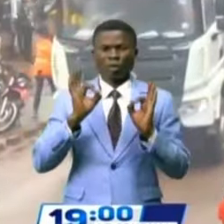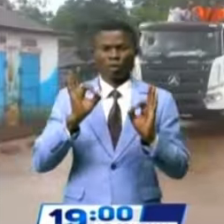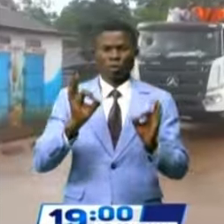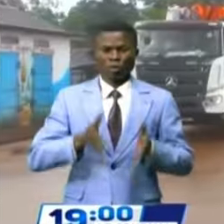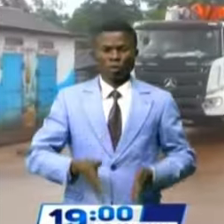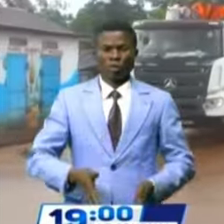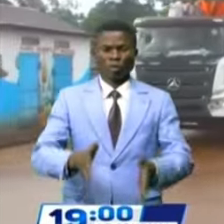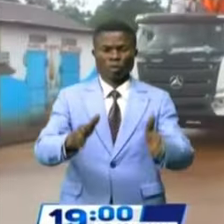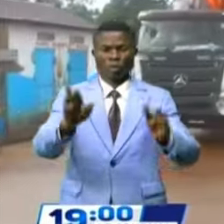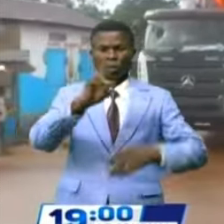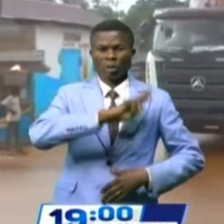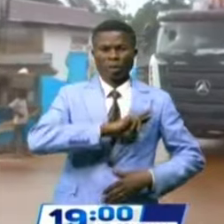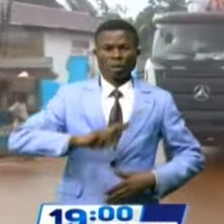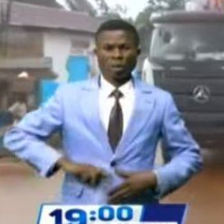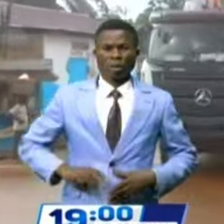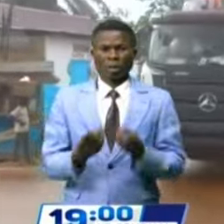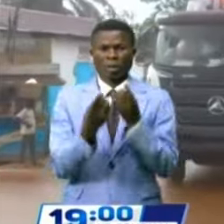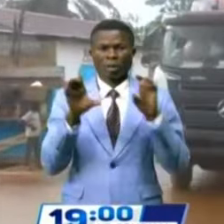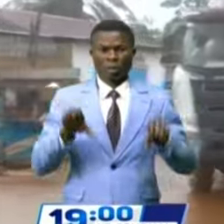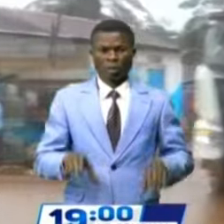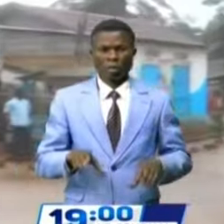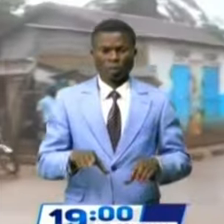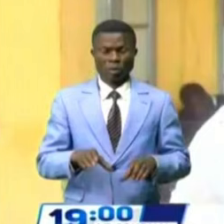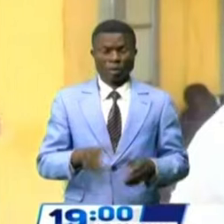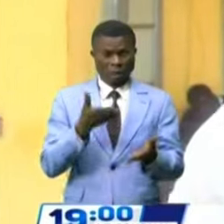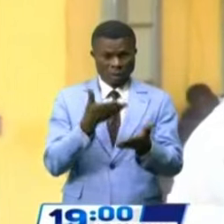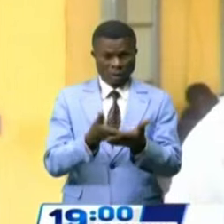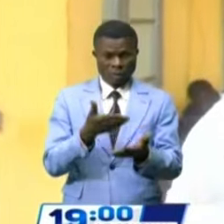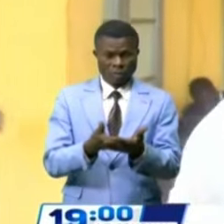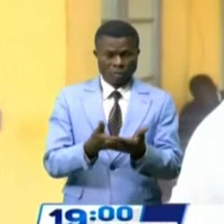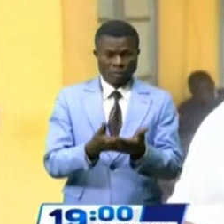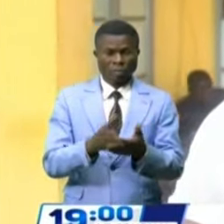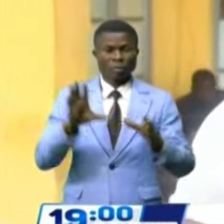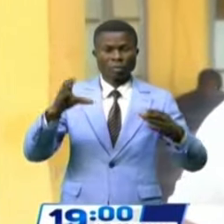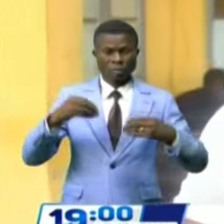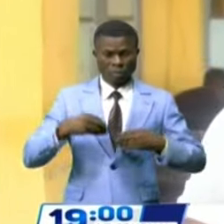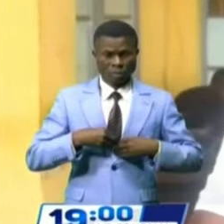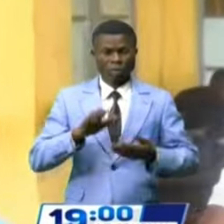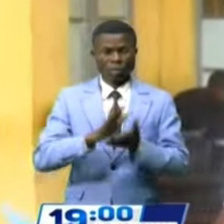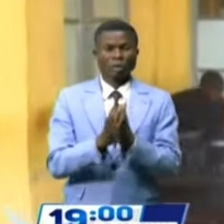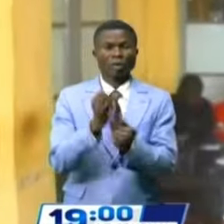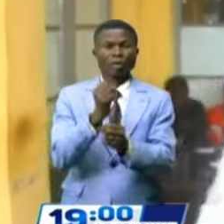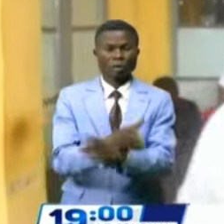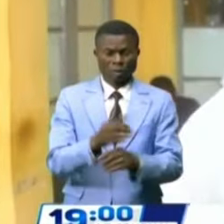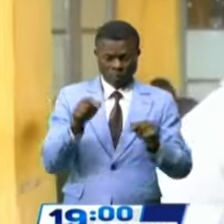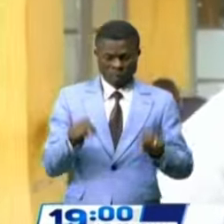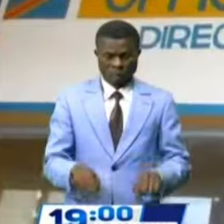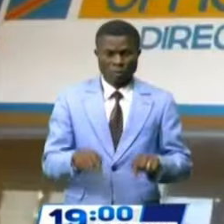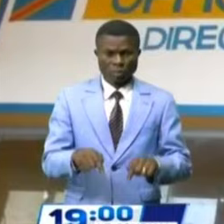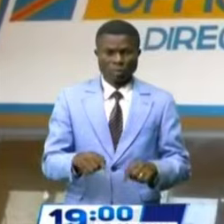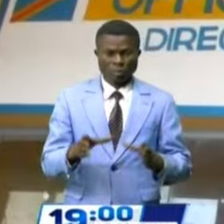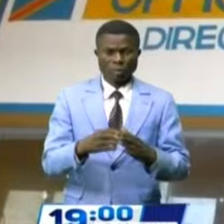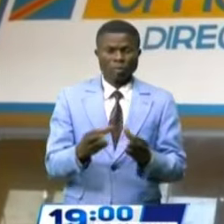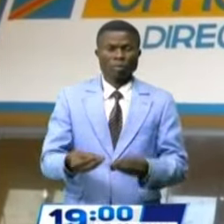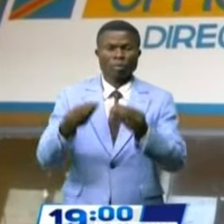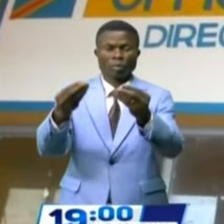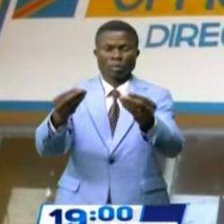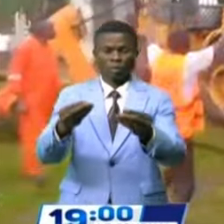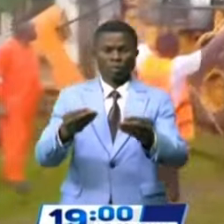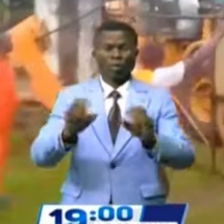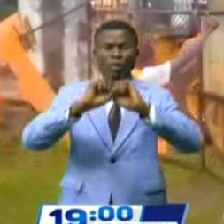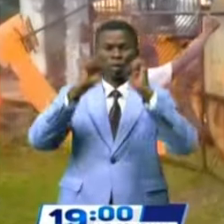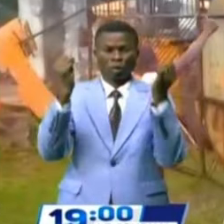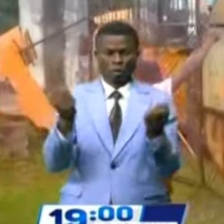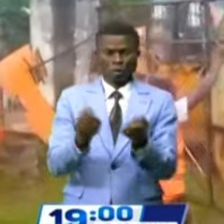routier de la République démocratique du Congo, lequel, en l'en croire, se matérialise aujourd'hui par la dotation de l'office de